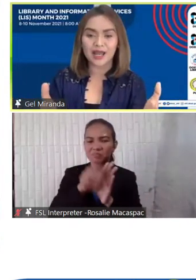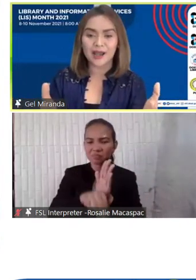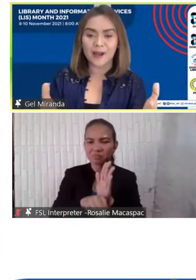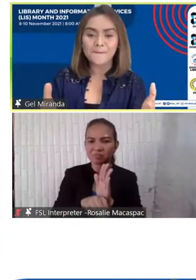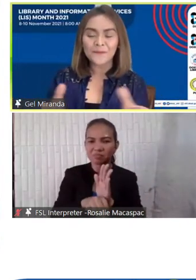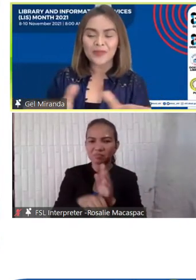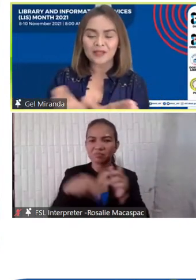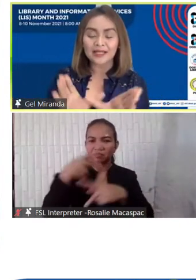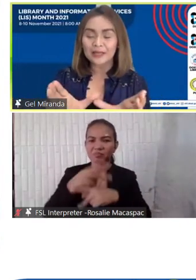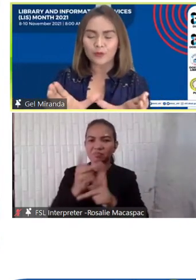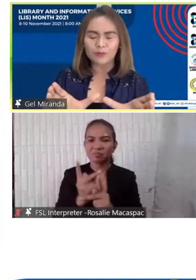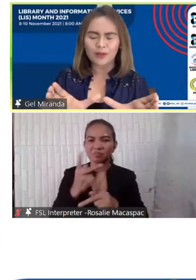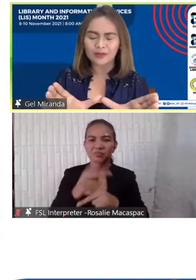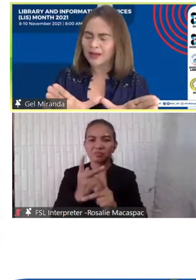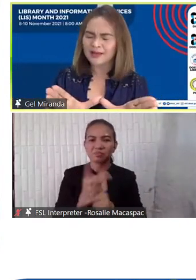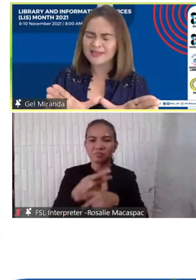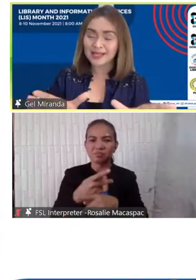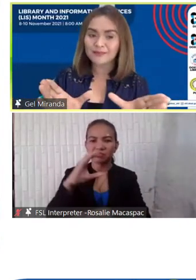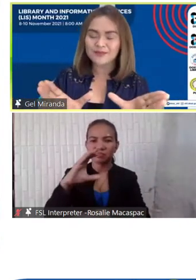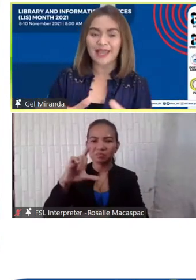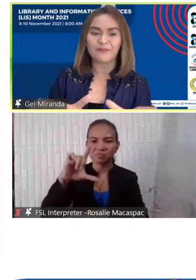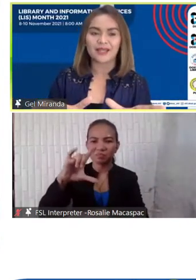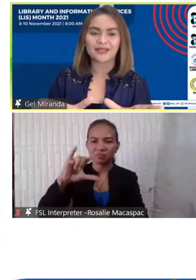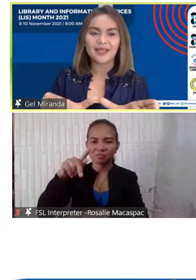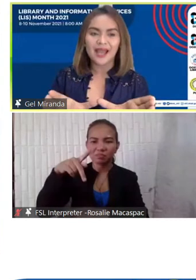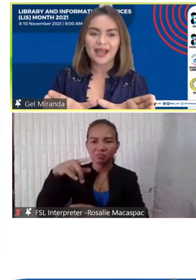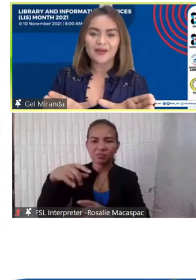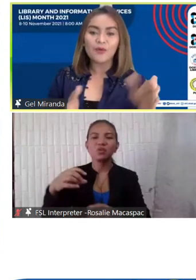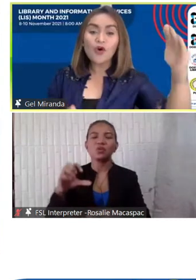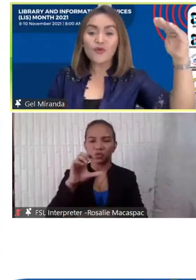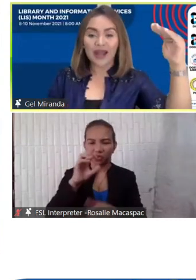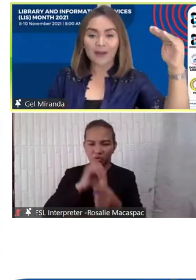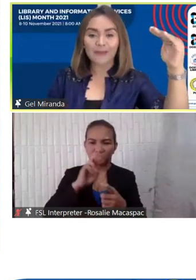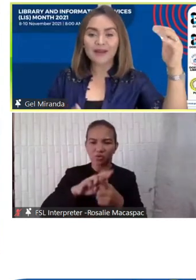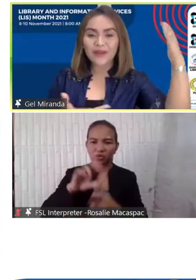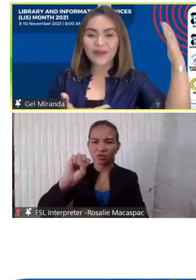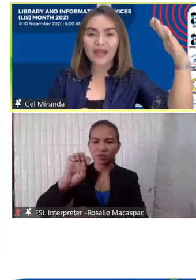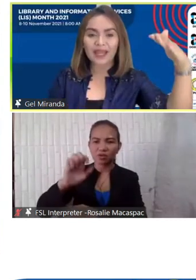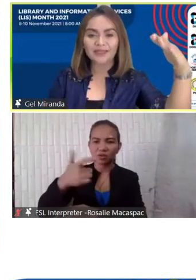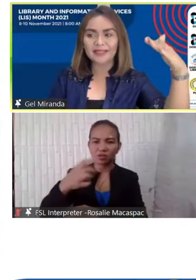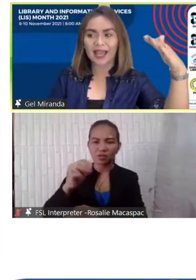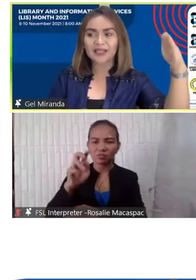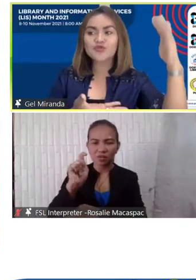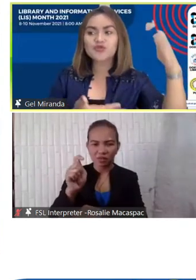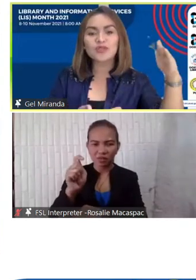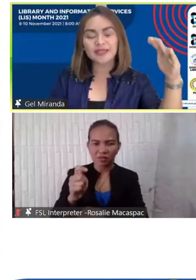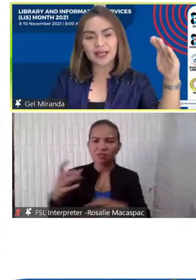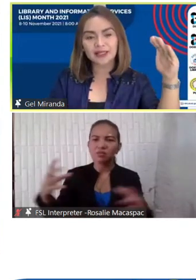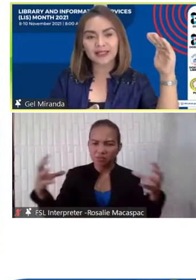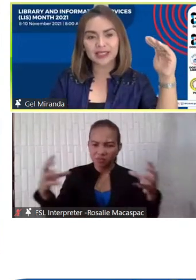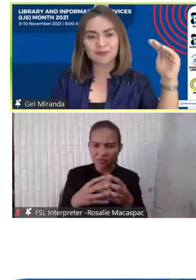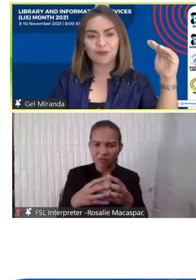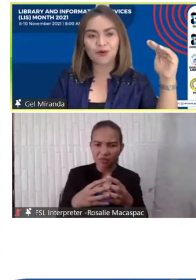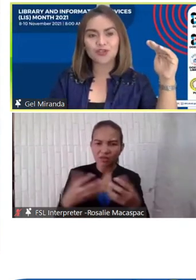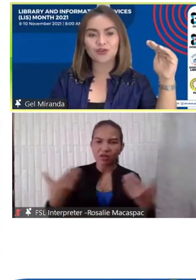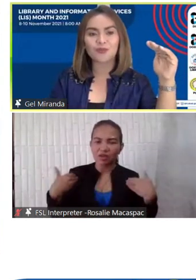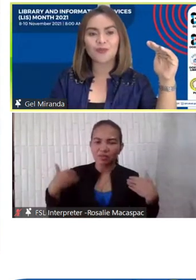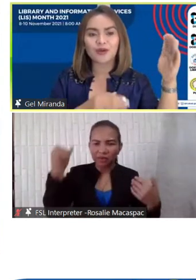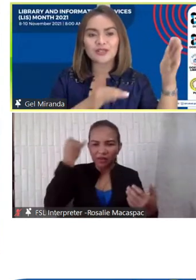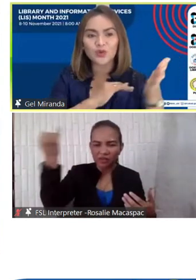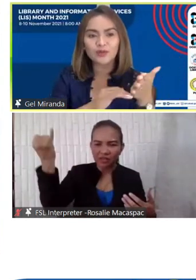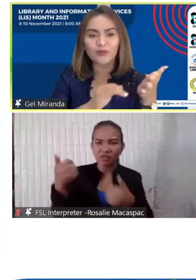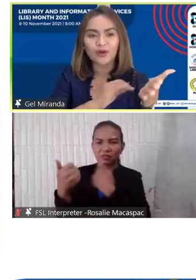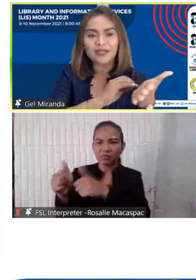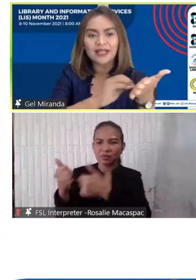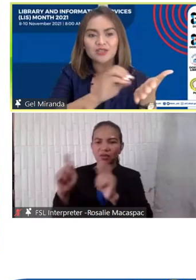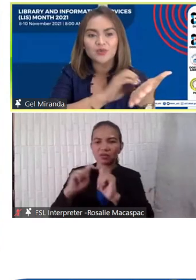ipoproduce na clip or na segment, buo mo na para meron ka ng idea na susundan na lang ng team mo. So meron